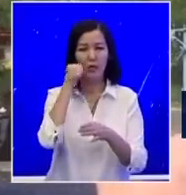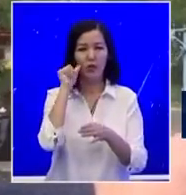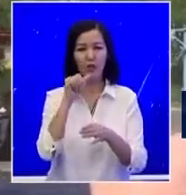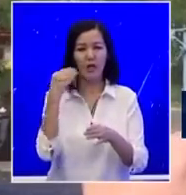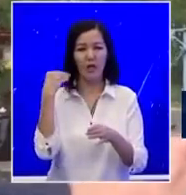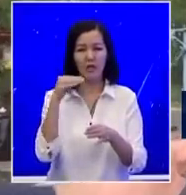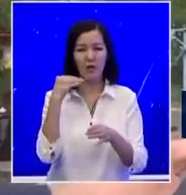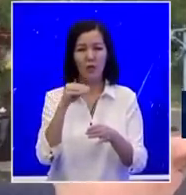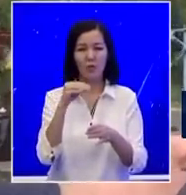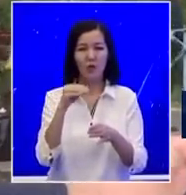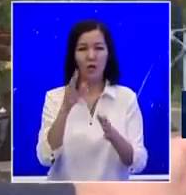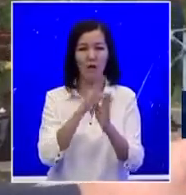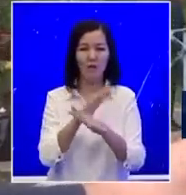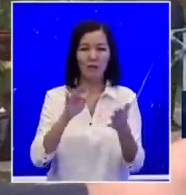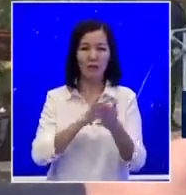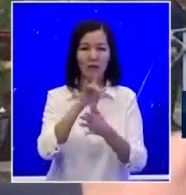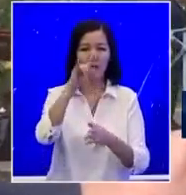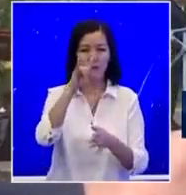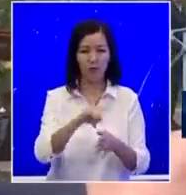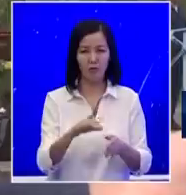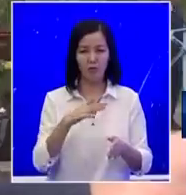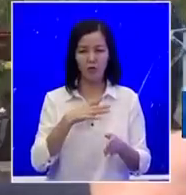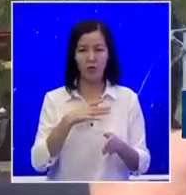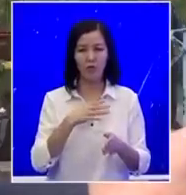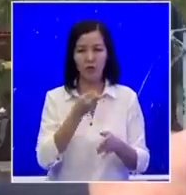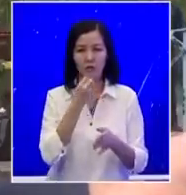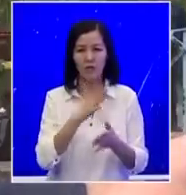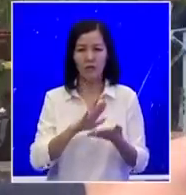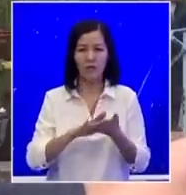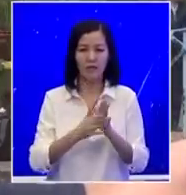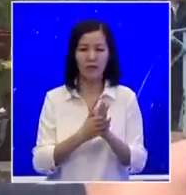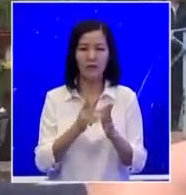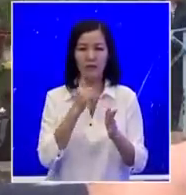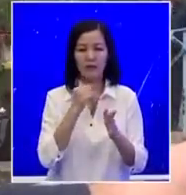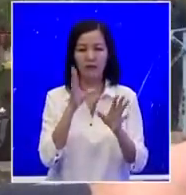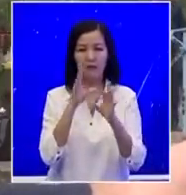Қапшағай қаласына бәрі бізді күтіп алды жақсылап, анализдеріміз бәрі